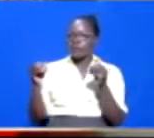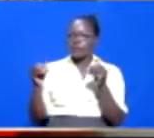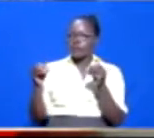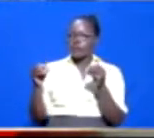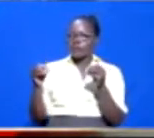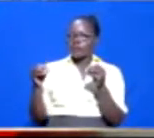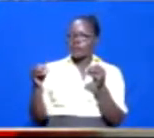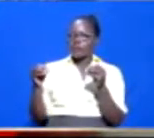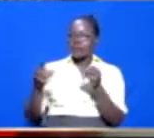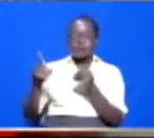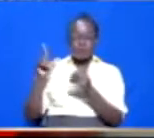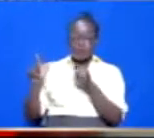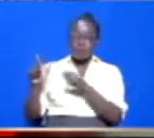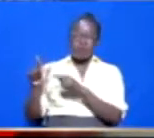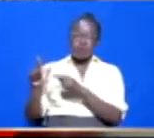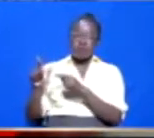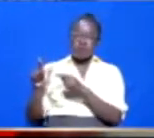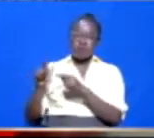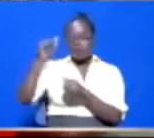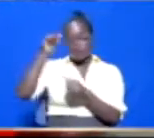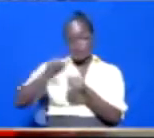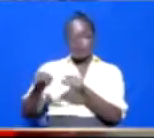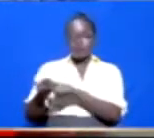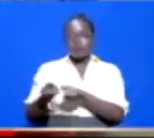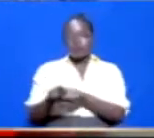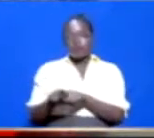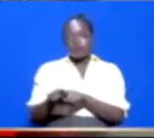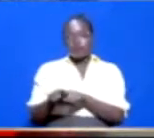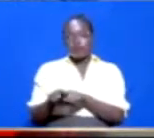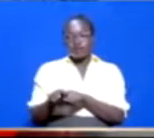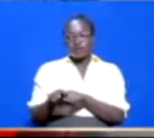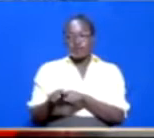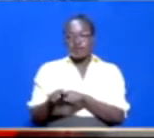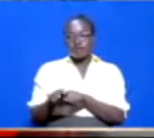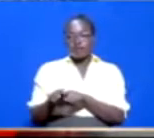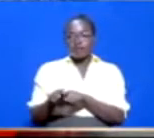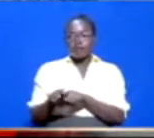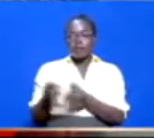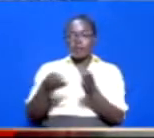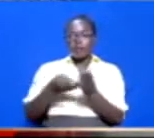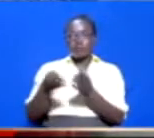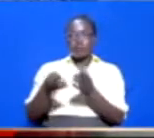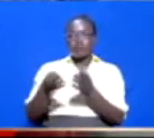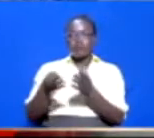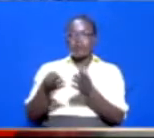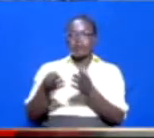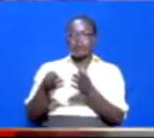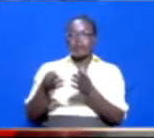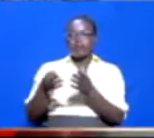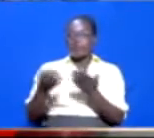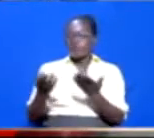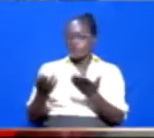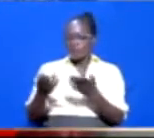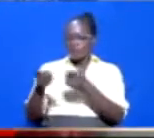hiyo sheria, kumbuka hata wakati huu kuna ile sheria ya capping ya finance ya pesa ambaye mtu anaweza katumia, mm-hmm.